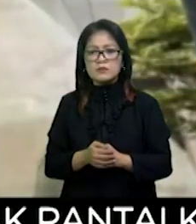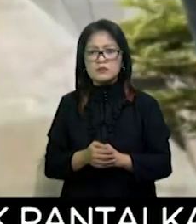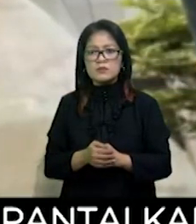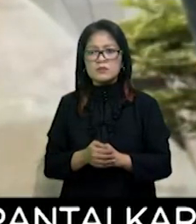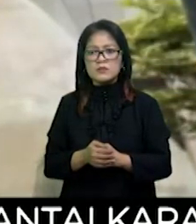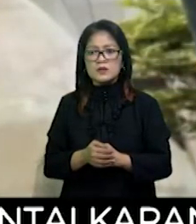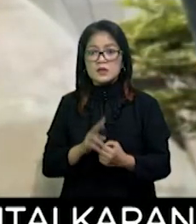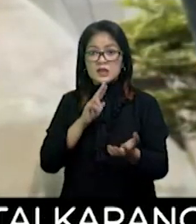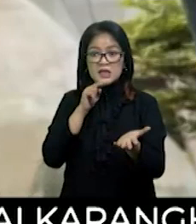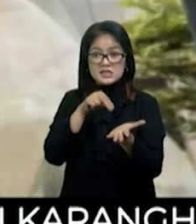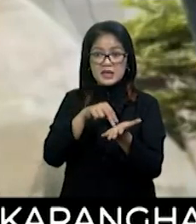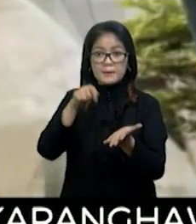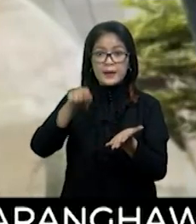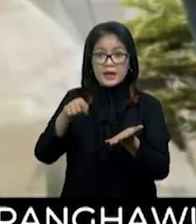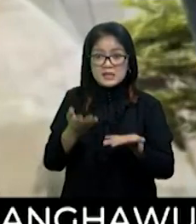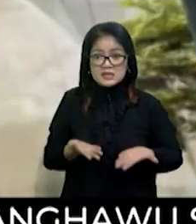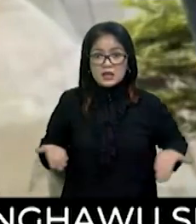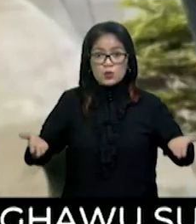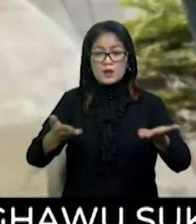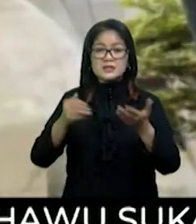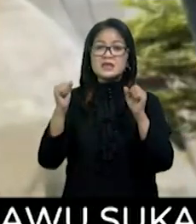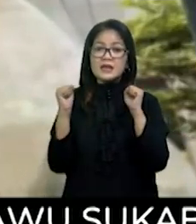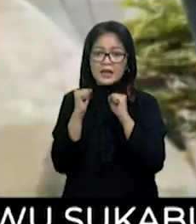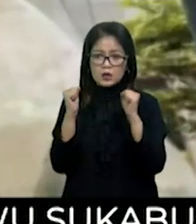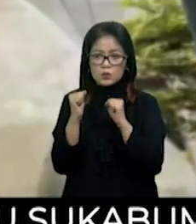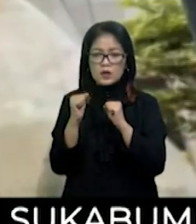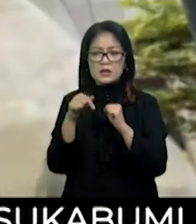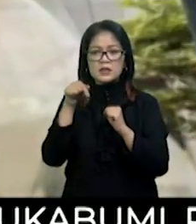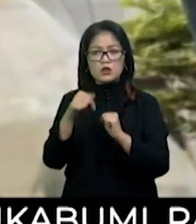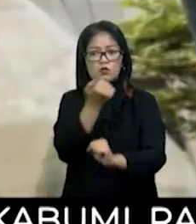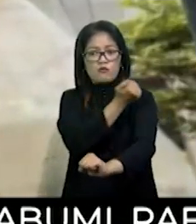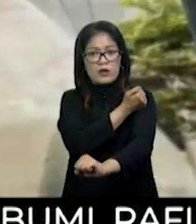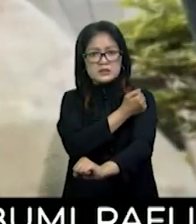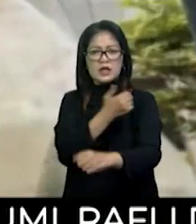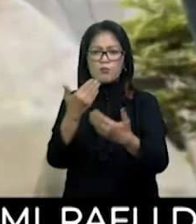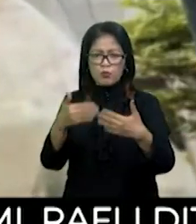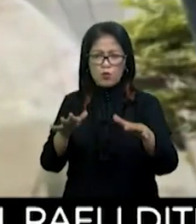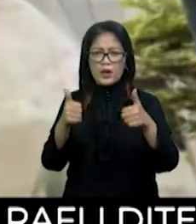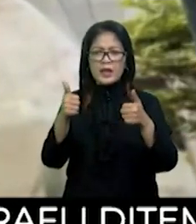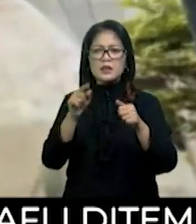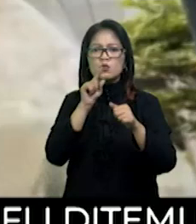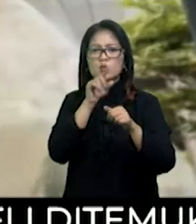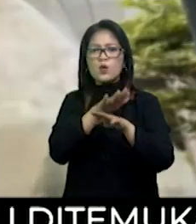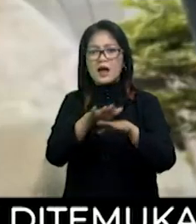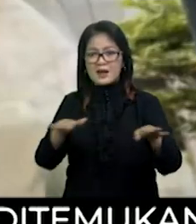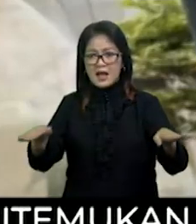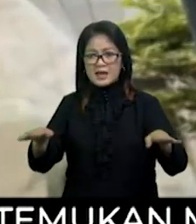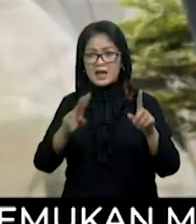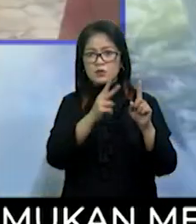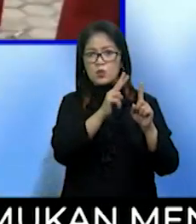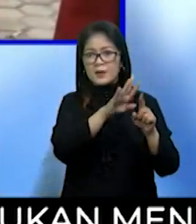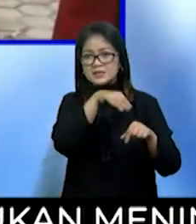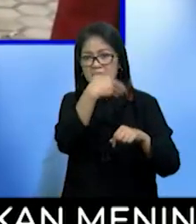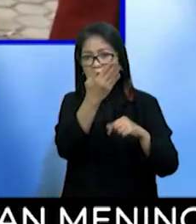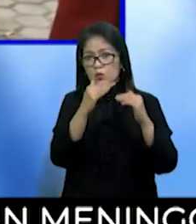izin penggunaan darurat, berarti kita bisa melakukan vaksinasi ya pada anak usia di bawah 12 tahun ya.